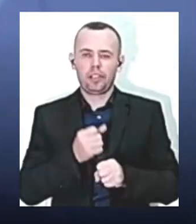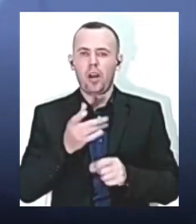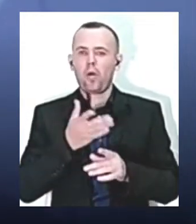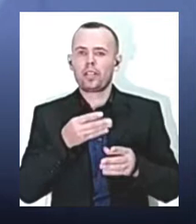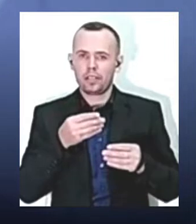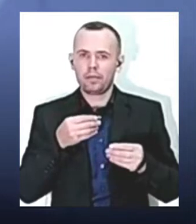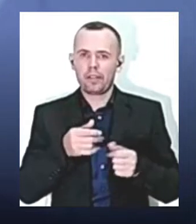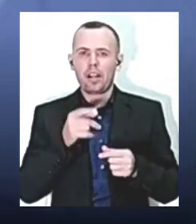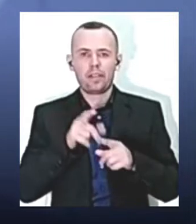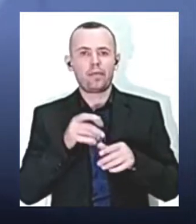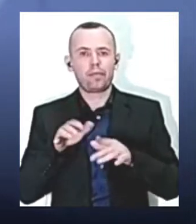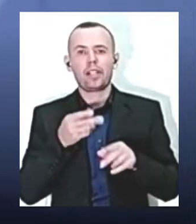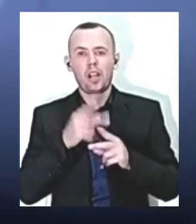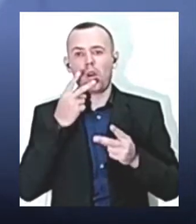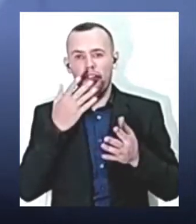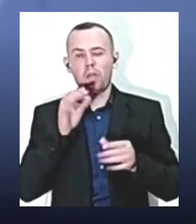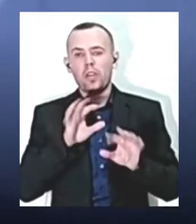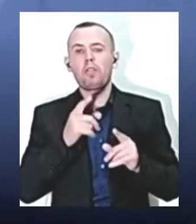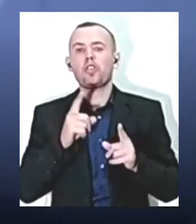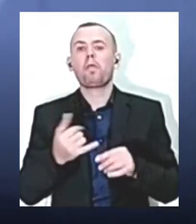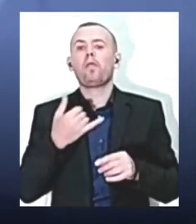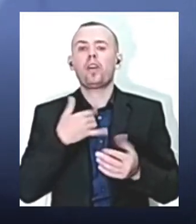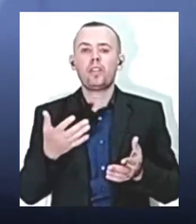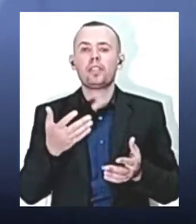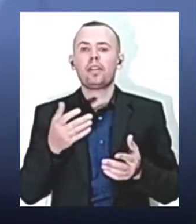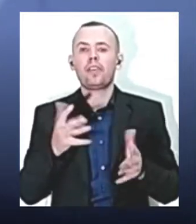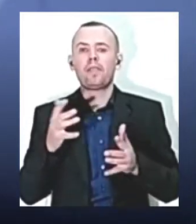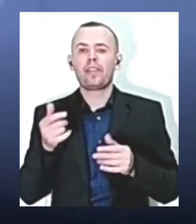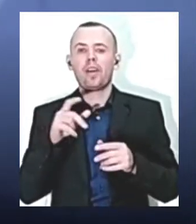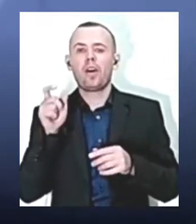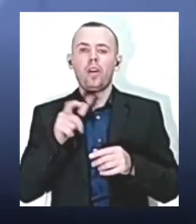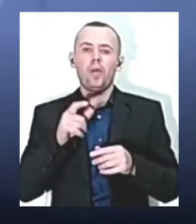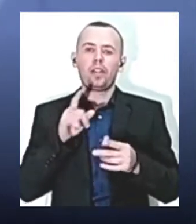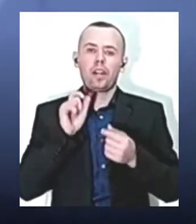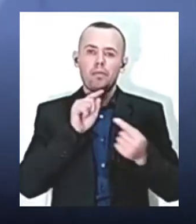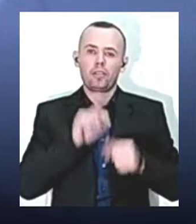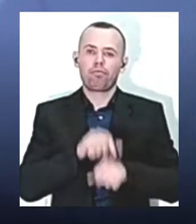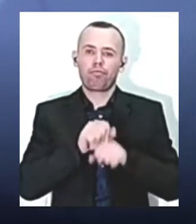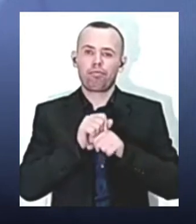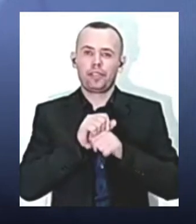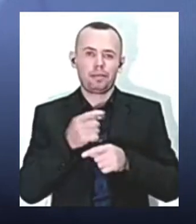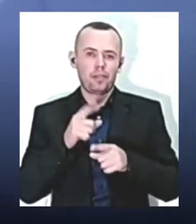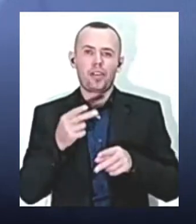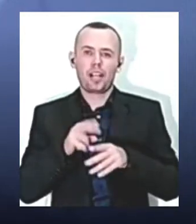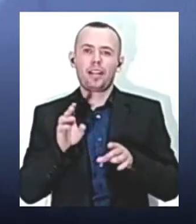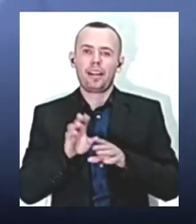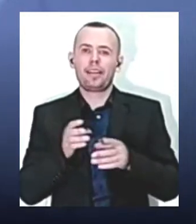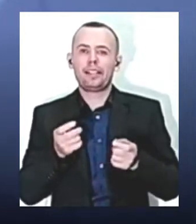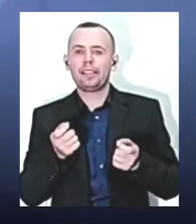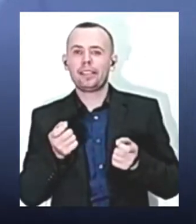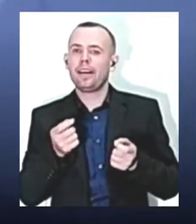очевидно, пояснює, чому в нас відбувається, люди виходять на протести, на революцію, тому що ця от така трошки анархічність. І в нас, до